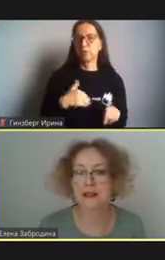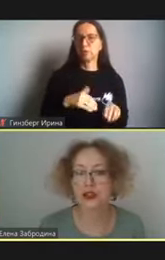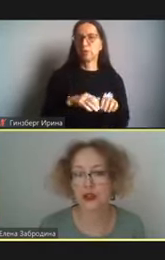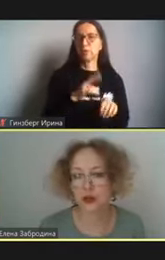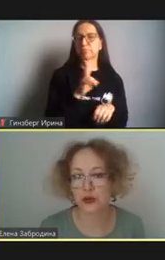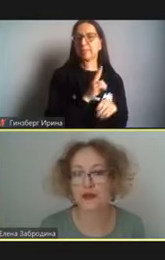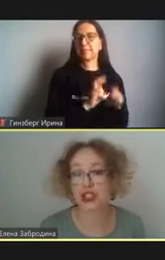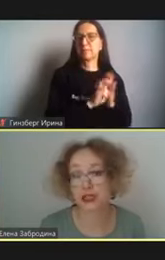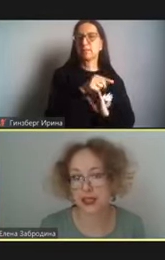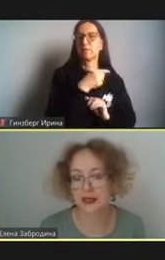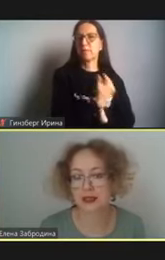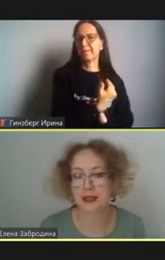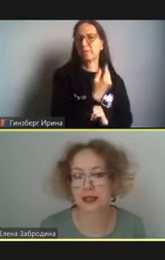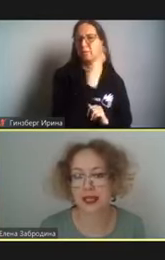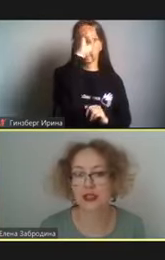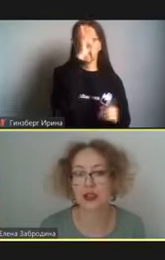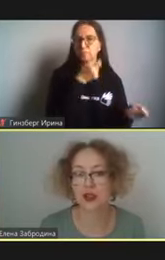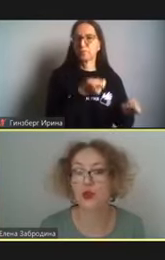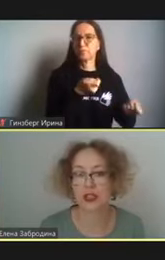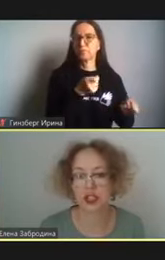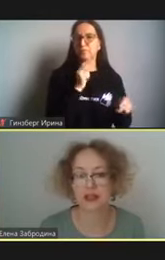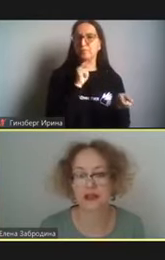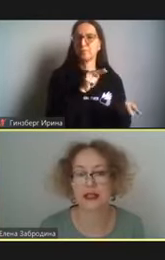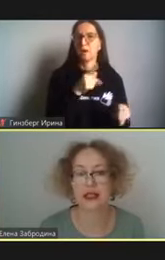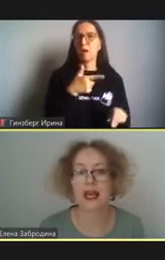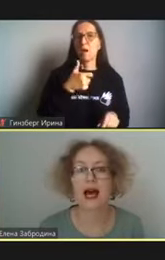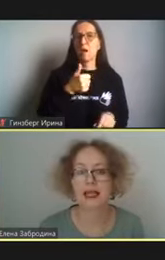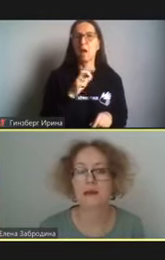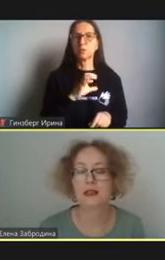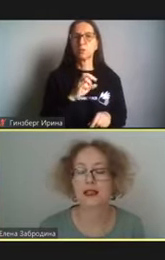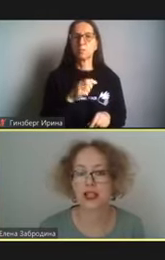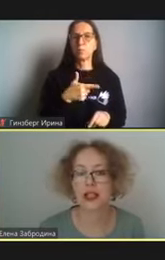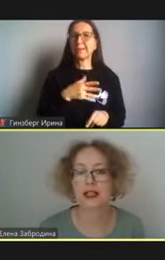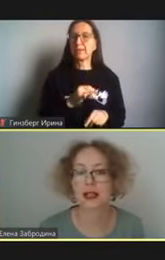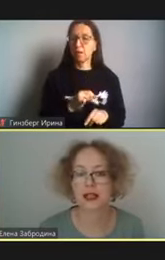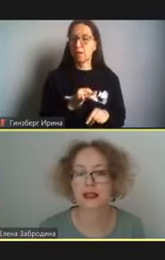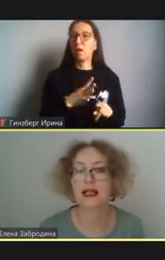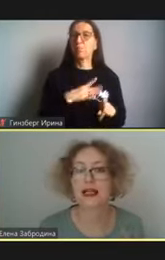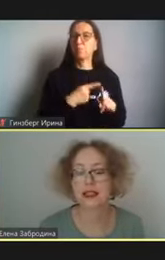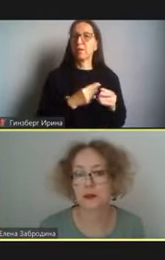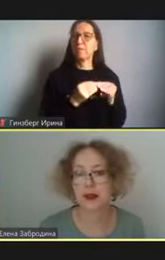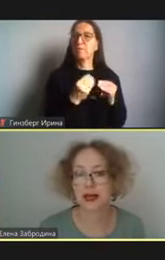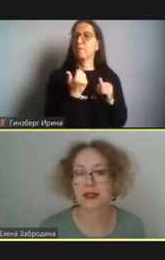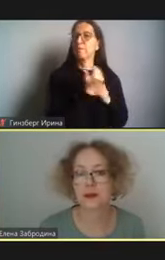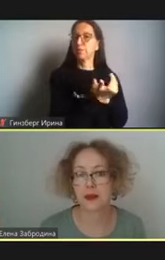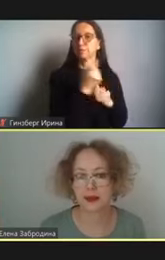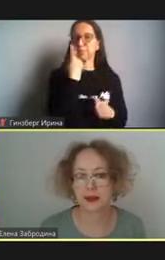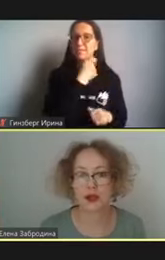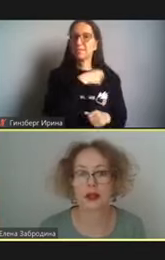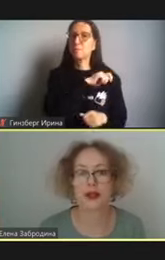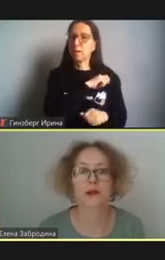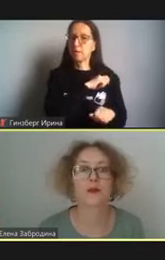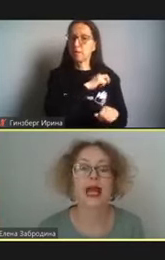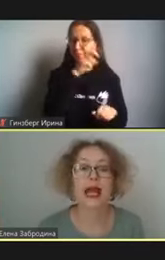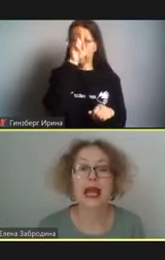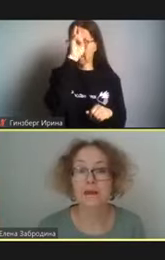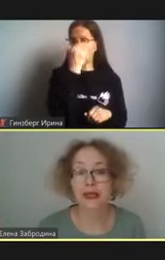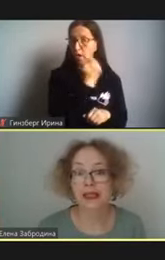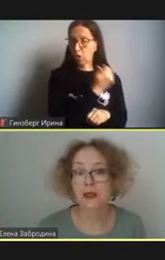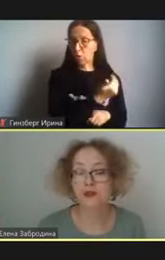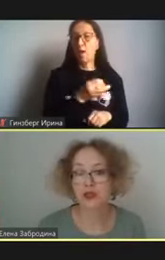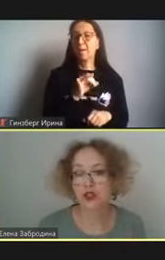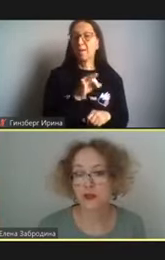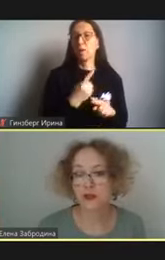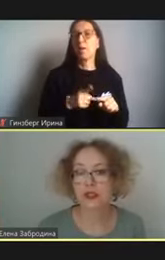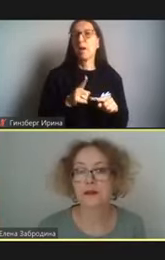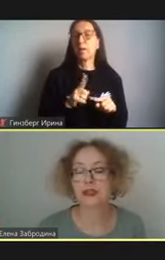изначально эти территории в 16 столетии, до начала войны, они принадлежали как раз Испании, испанскому королю. И